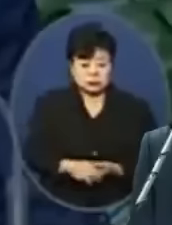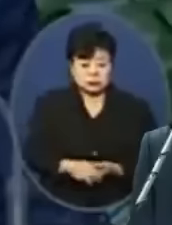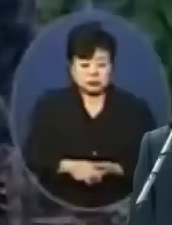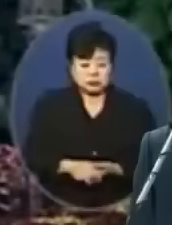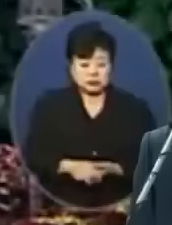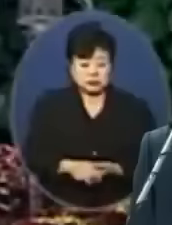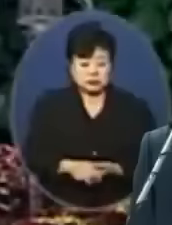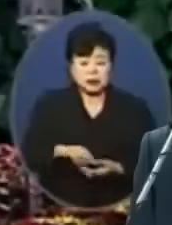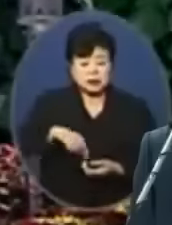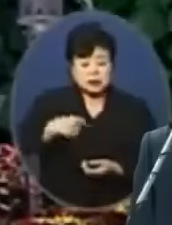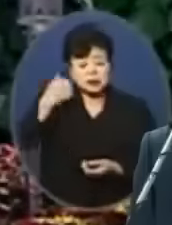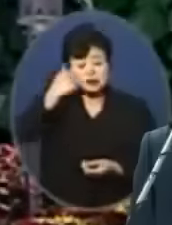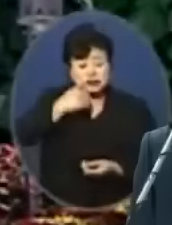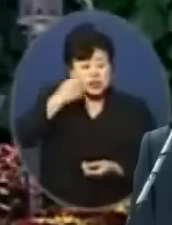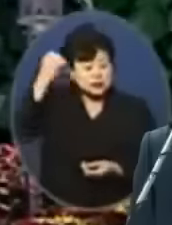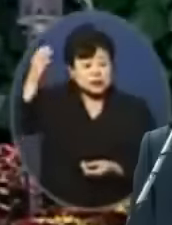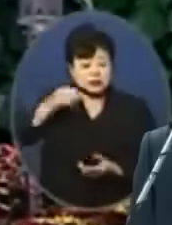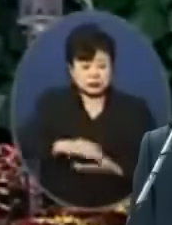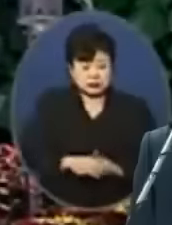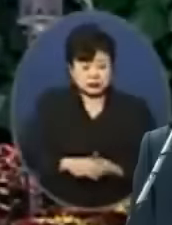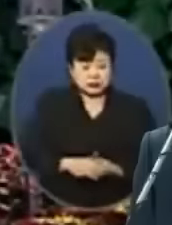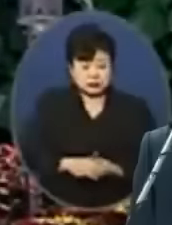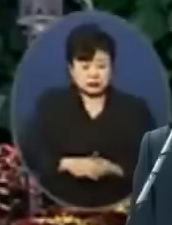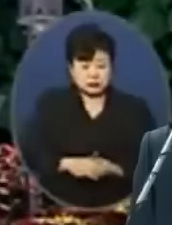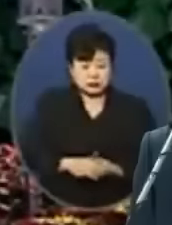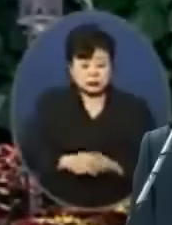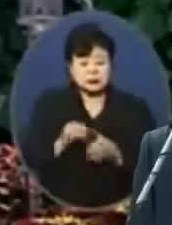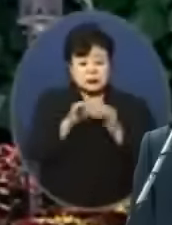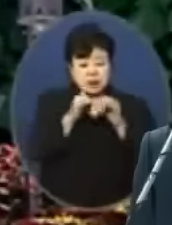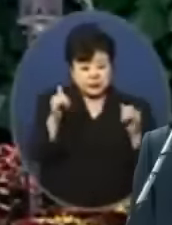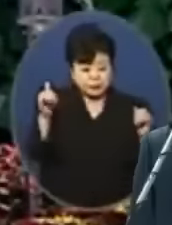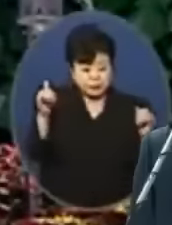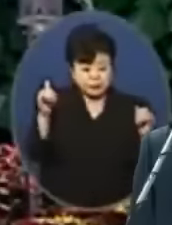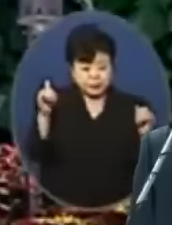자, 정체성을 잃어버린 사람은